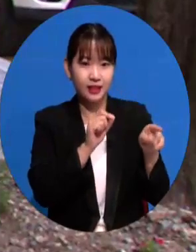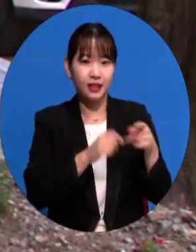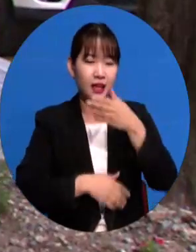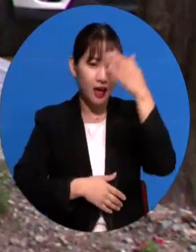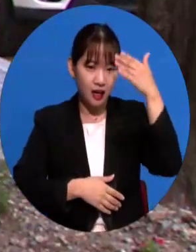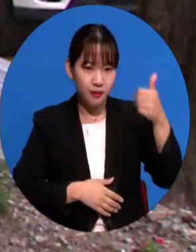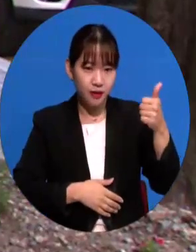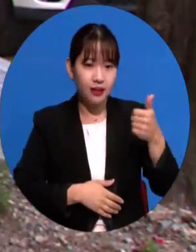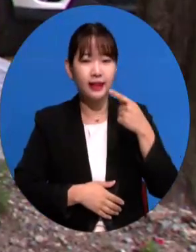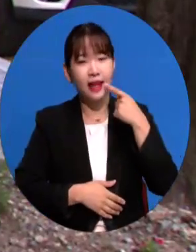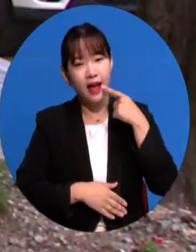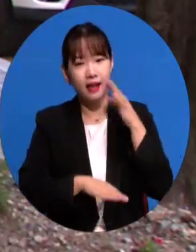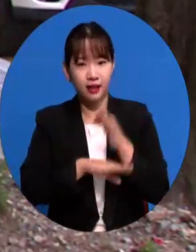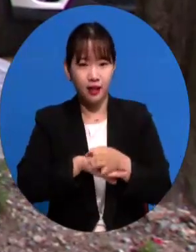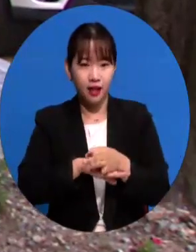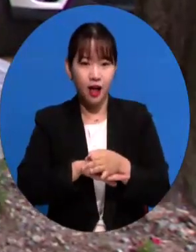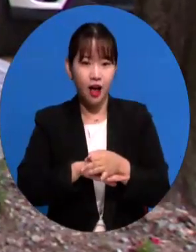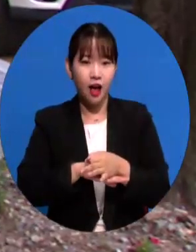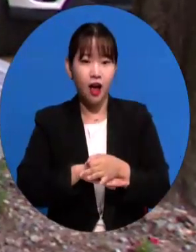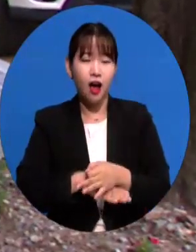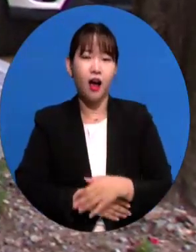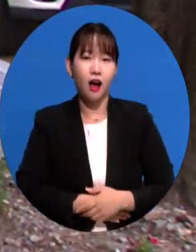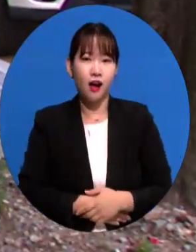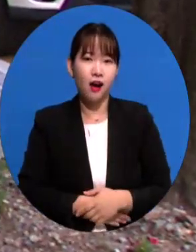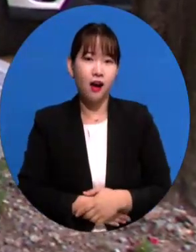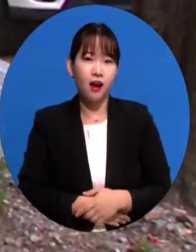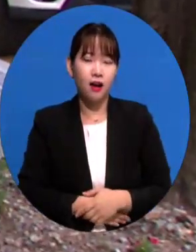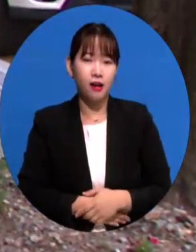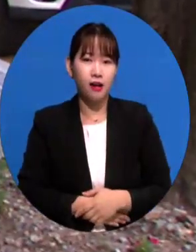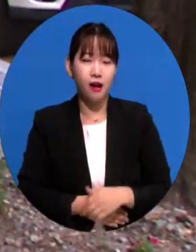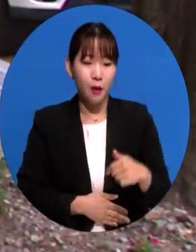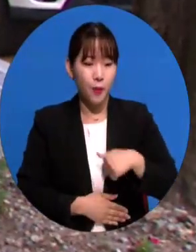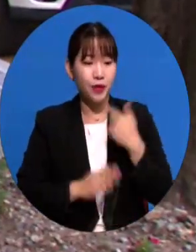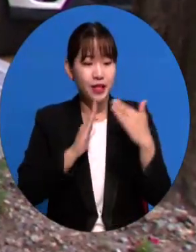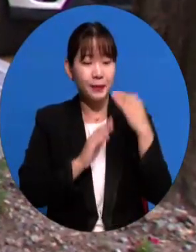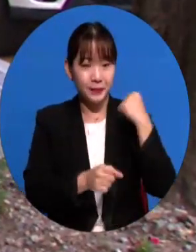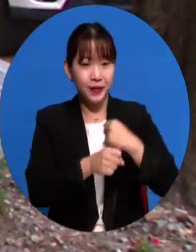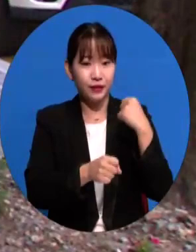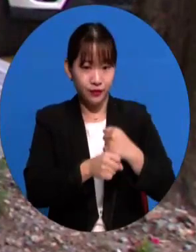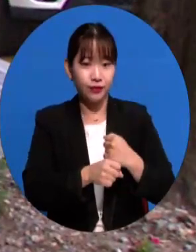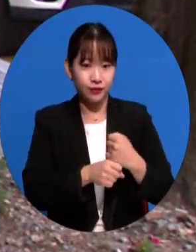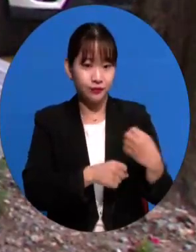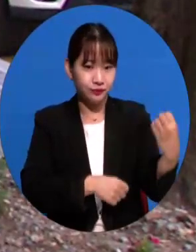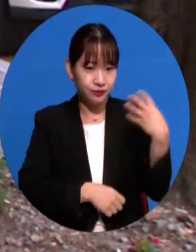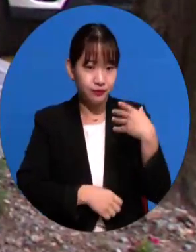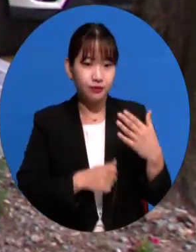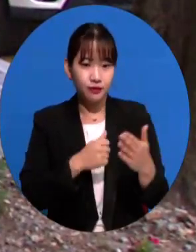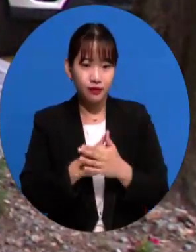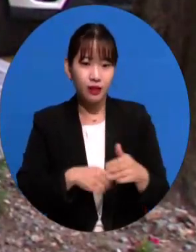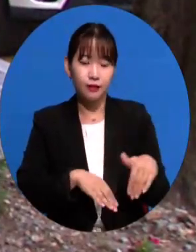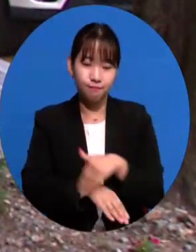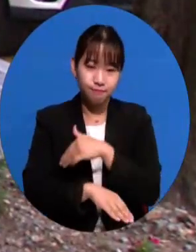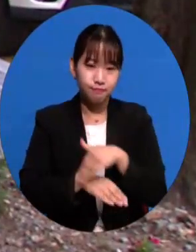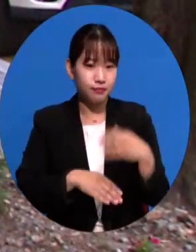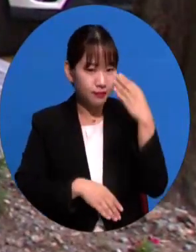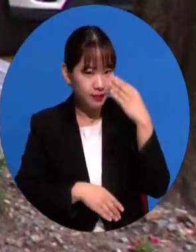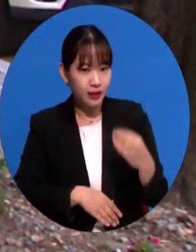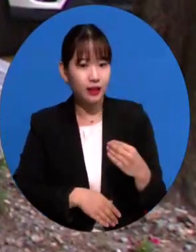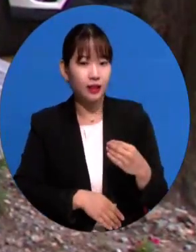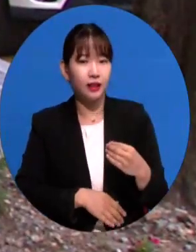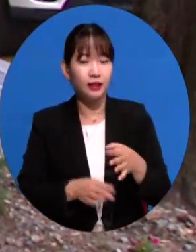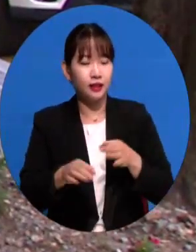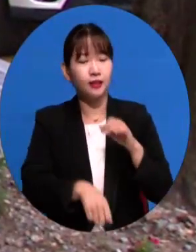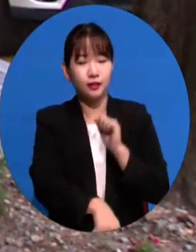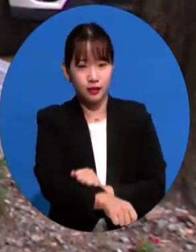할머니한테 간장을 산 일은 있어. 자기 집에서 담은 거라고. 왔다 갔다 하면서 본뒤